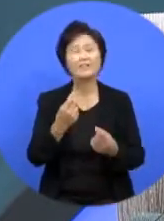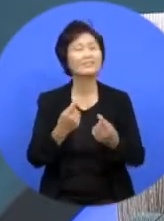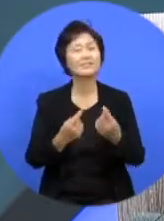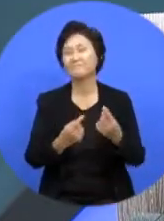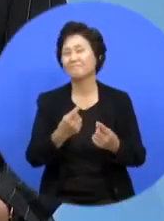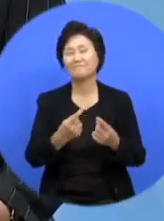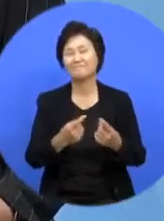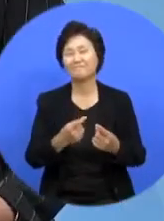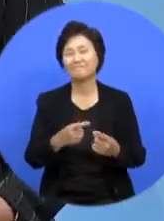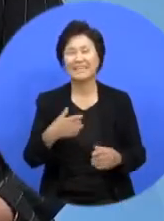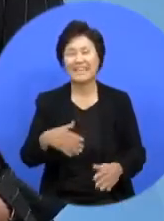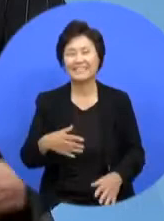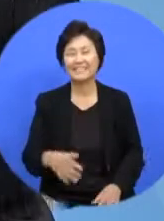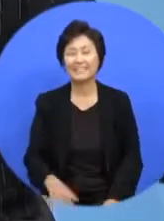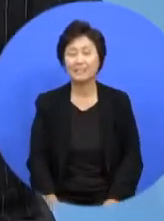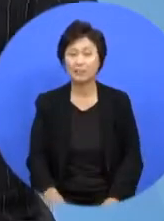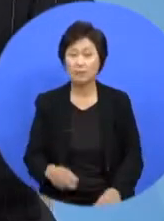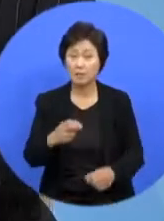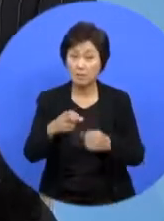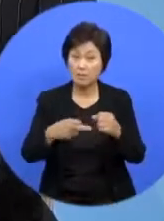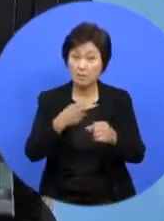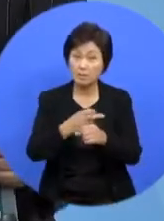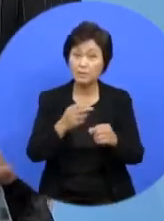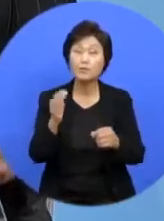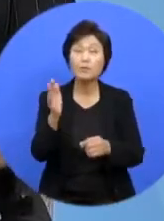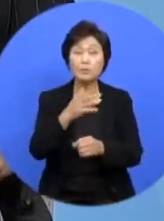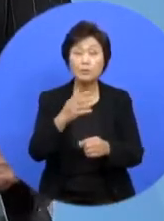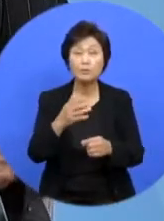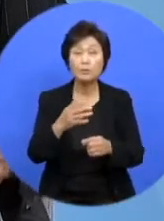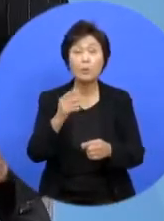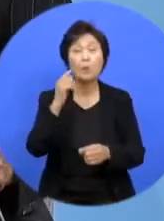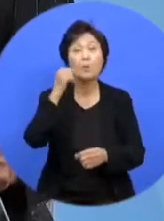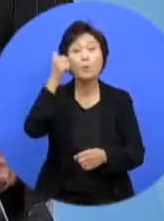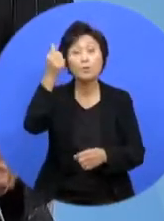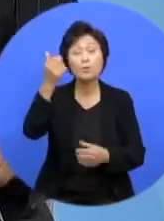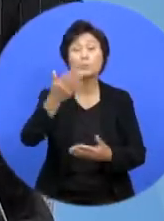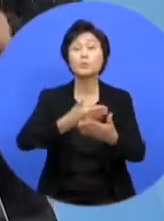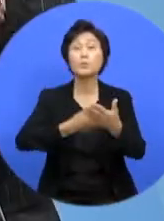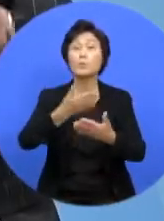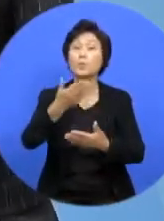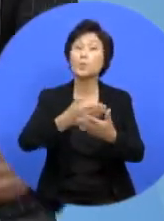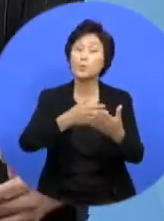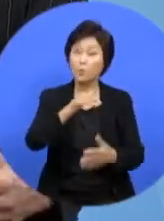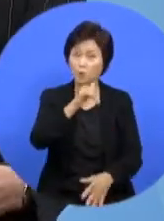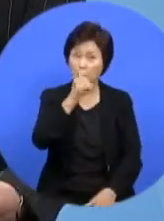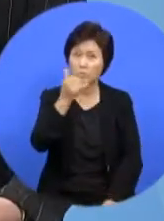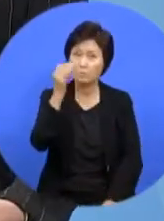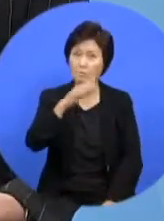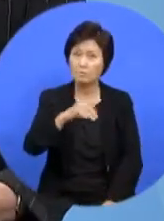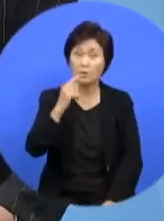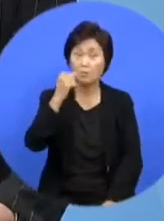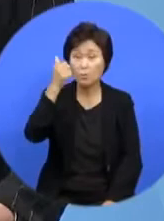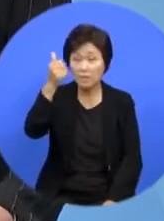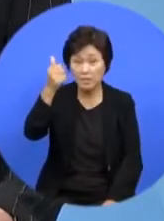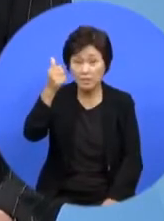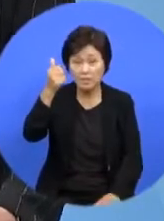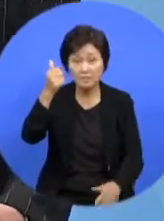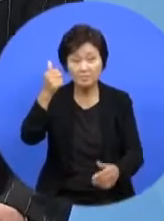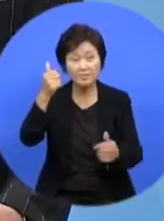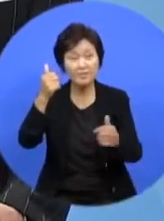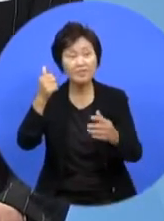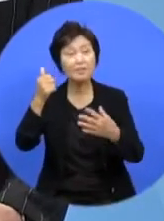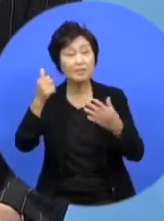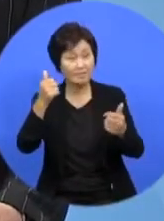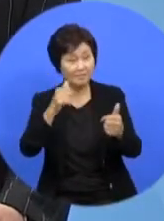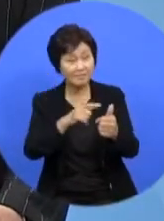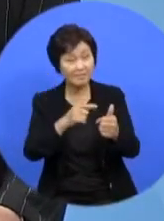되는 그 벌써 12년 전부터 교제가 있었잖아요. 네네. 목사님이 네네. 어? 저 선생님한테 예. 교회 한번 나와봐라. 그리고